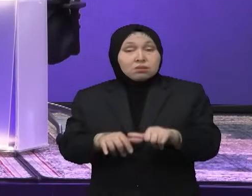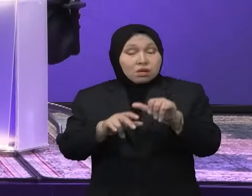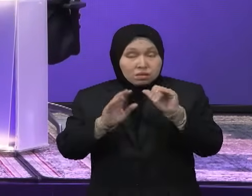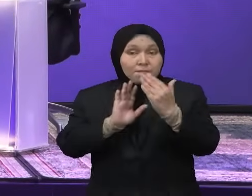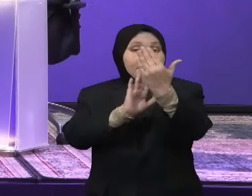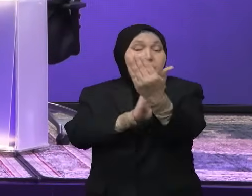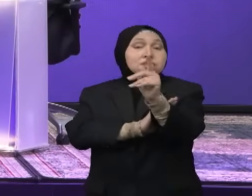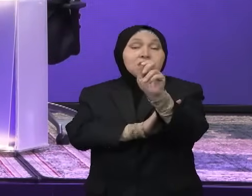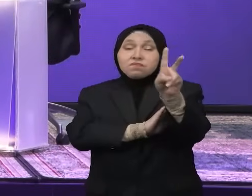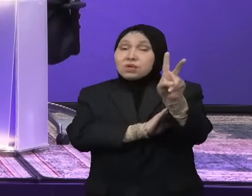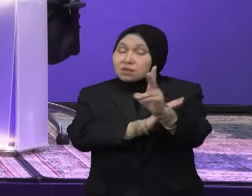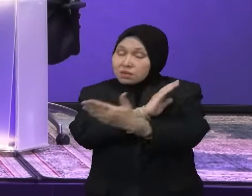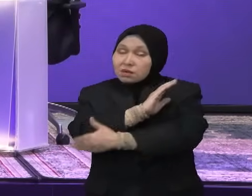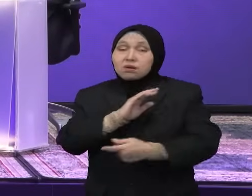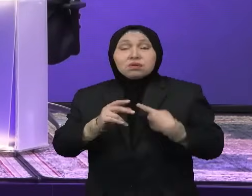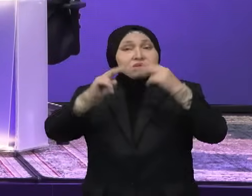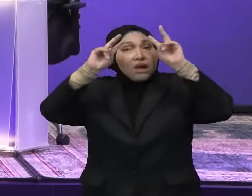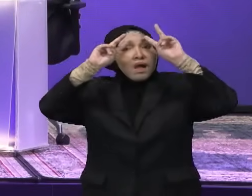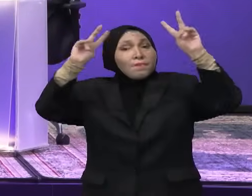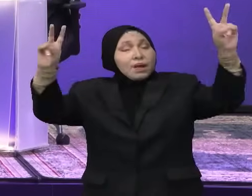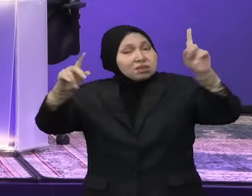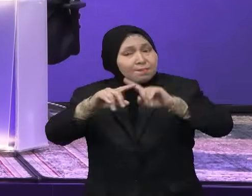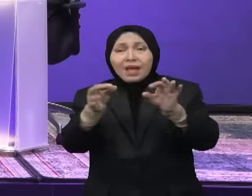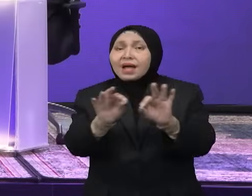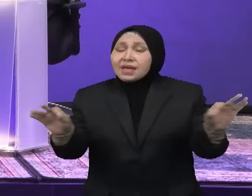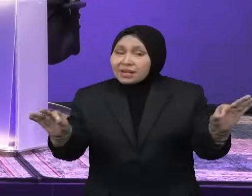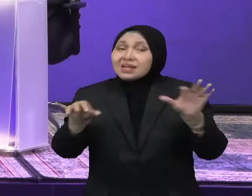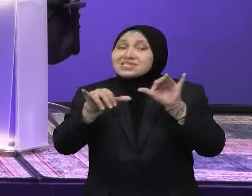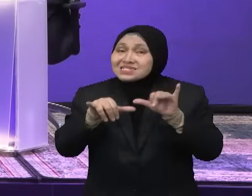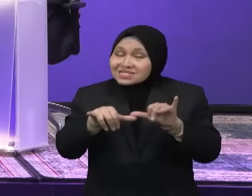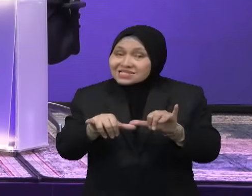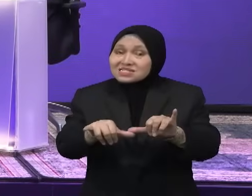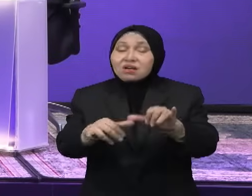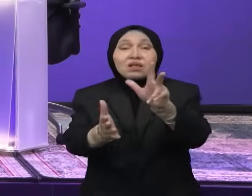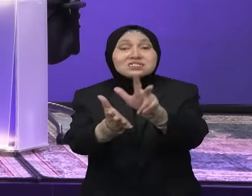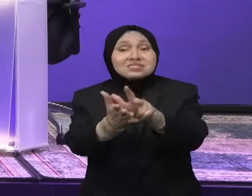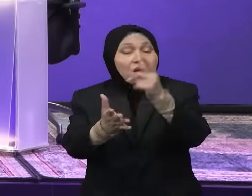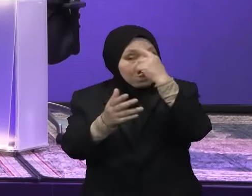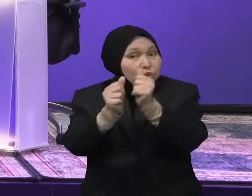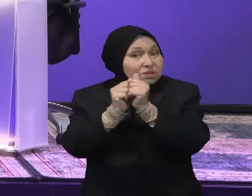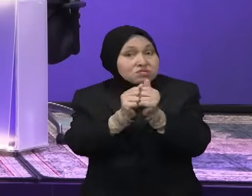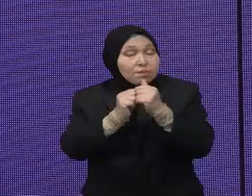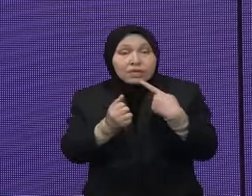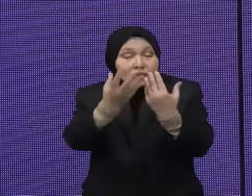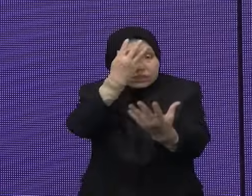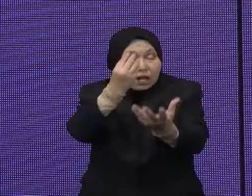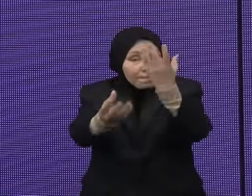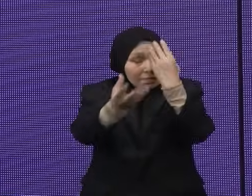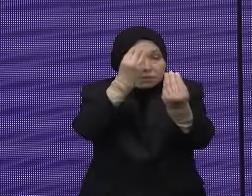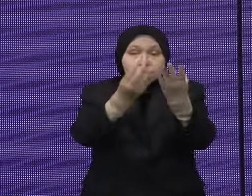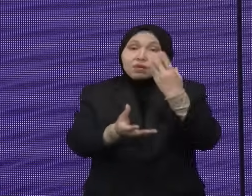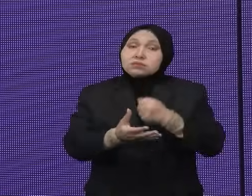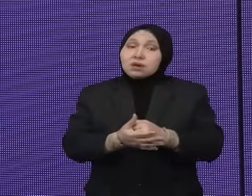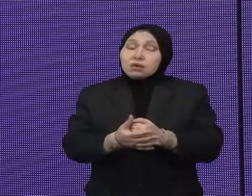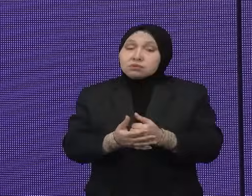rasa macam di negara kita ni aman, tetapi ayat ini masih lagi sah untuk sama-sama kita ambil pelajaran,